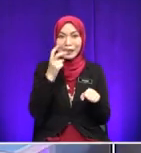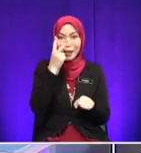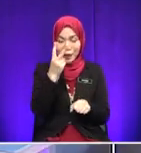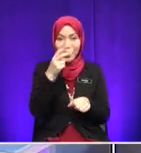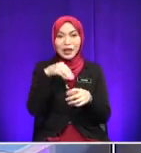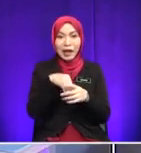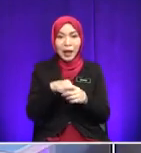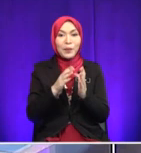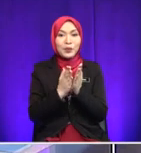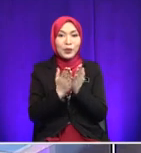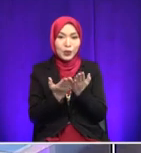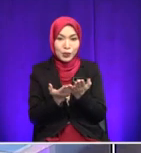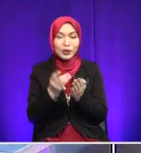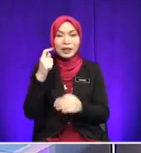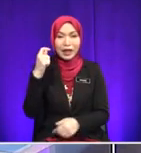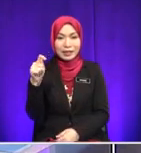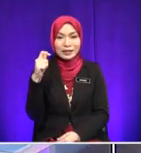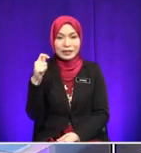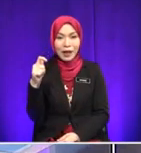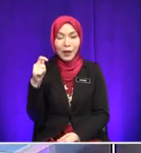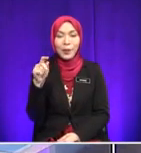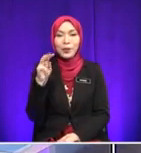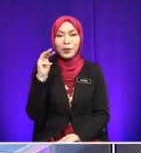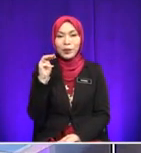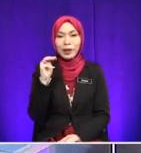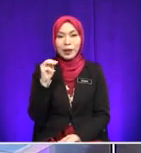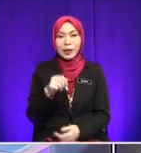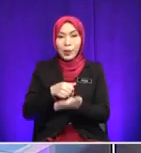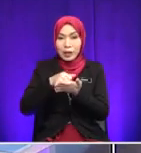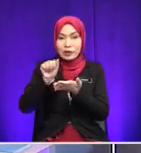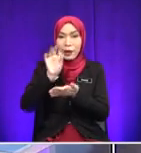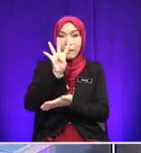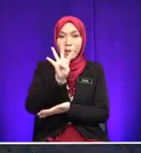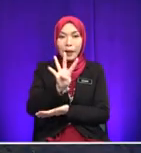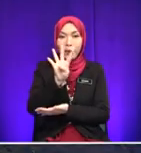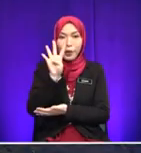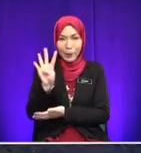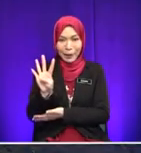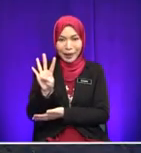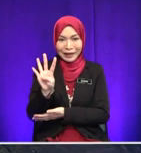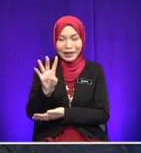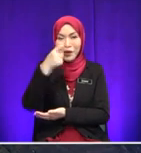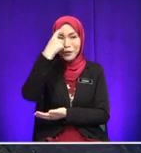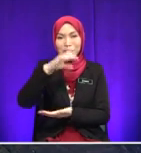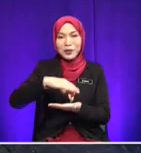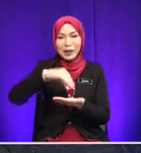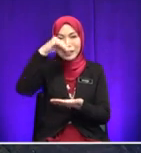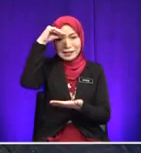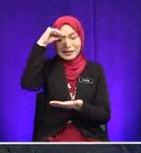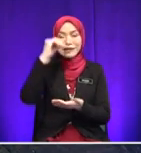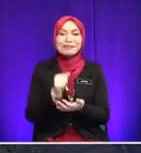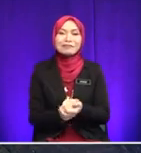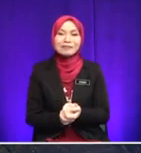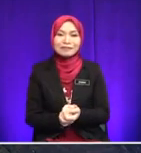murid di rumah sila buka buku teks muka surat 44 untuk belajar bersama Cikgu Lindano. Saya serahkan kepada Ria.